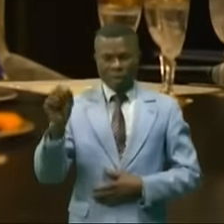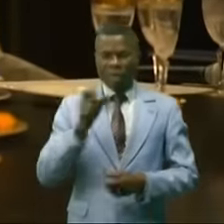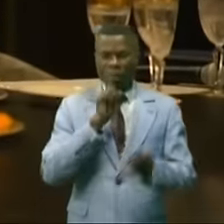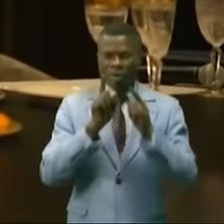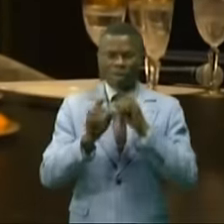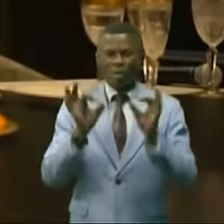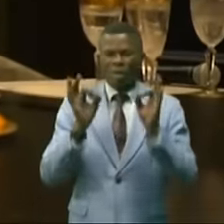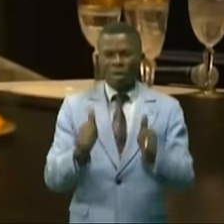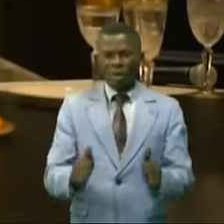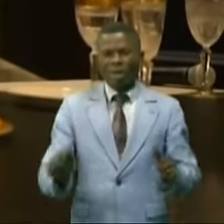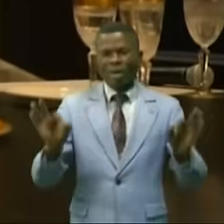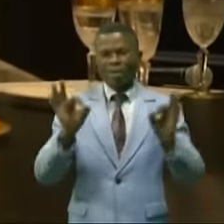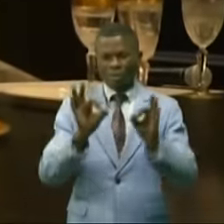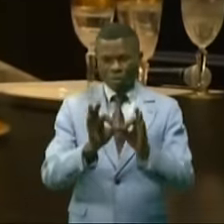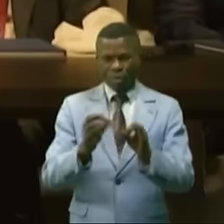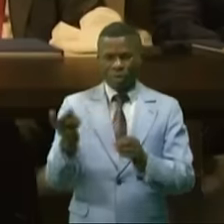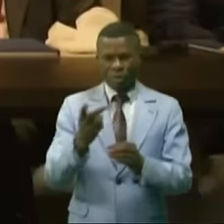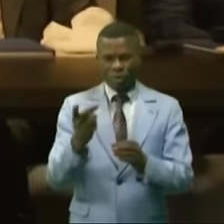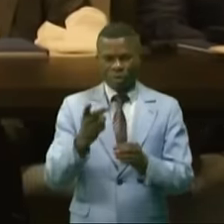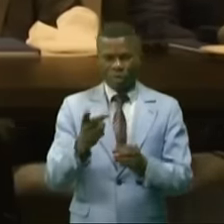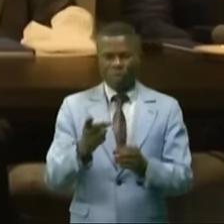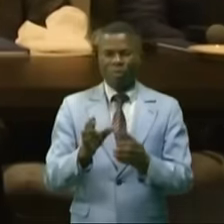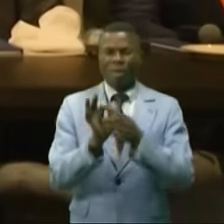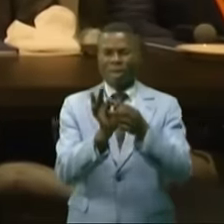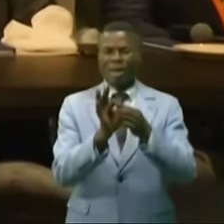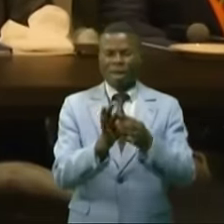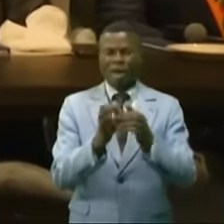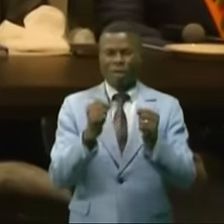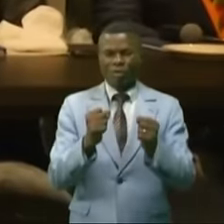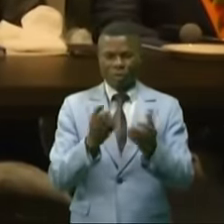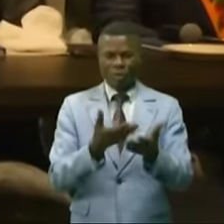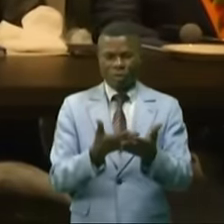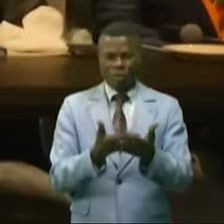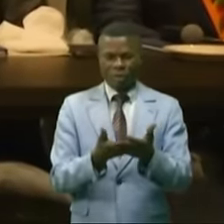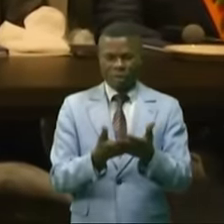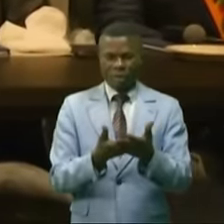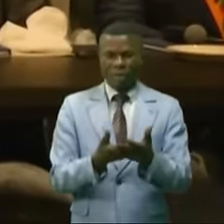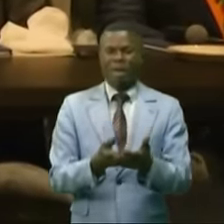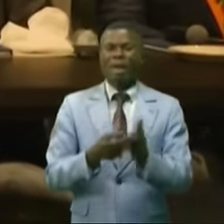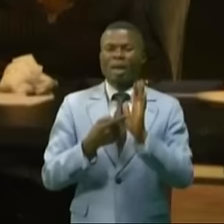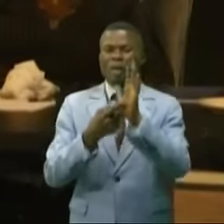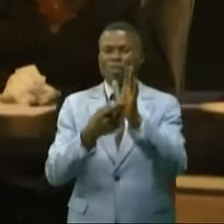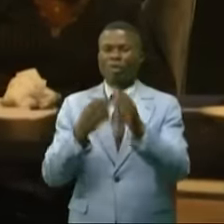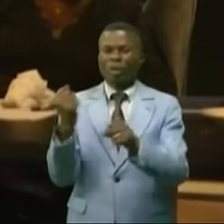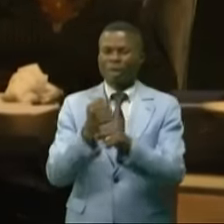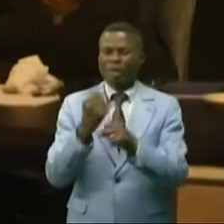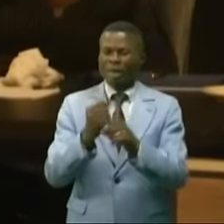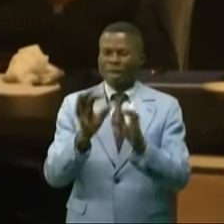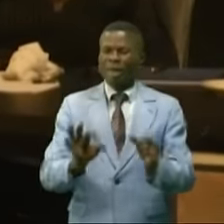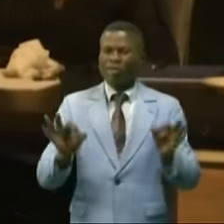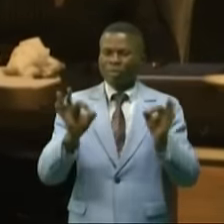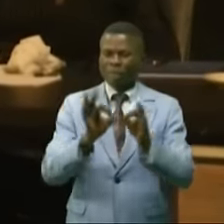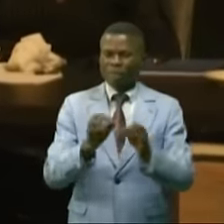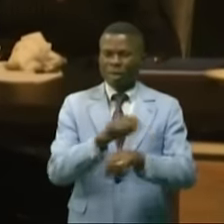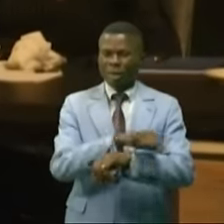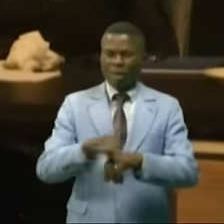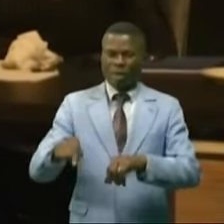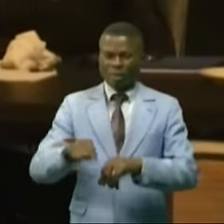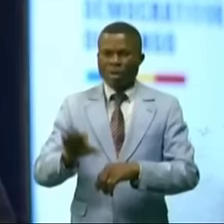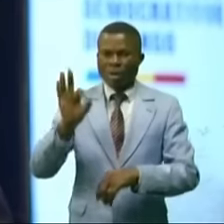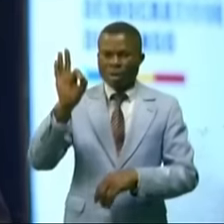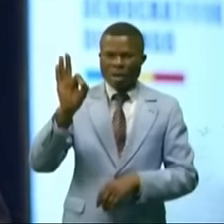vues, berceuse d'une longue coopération. Et ces déjeuners de travail auxquels étaient conviés la direction de